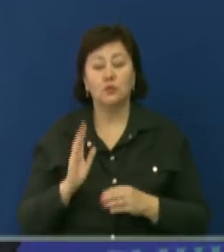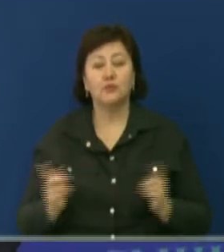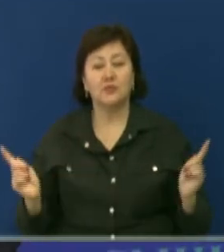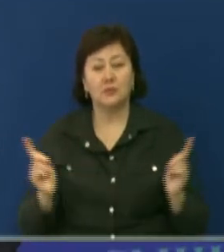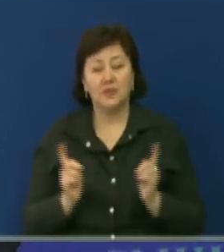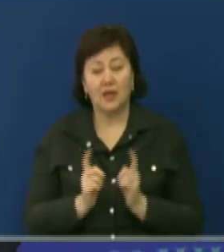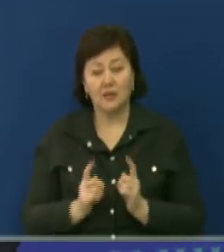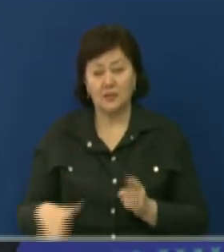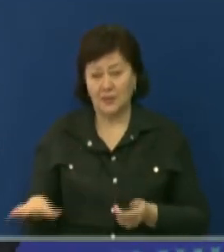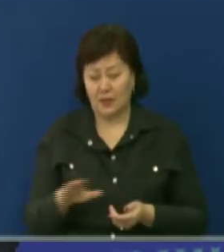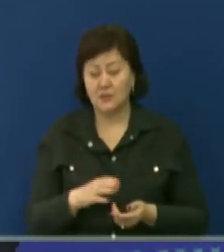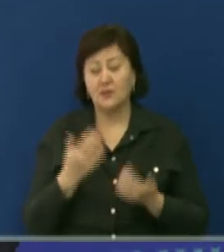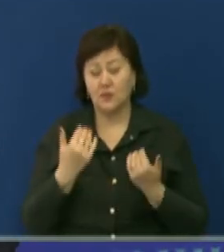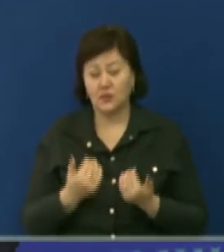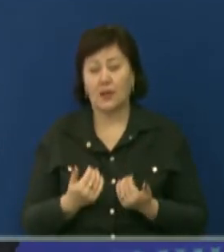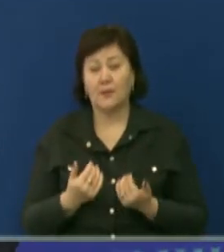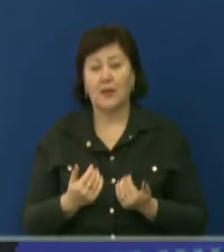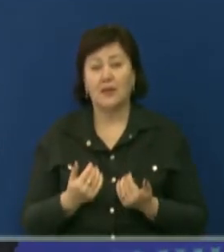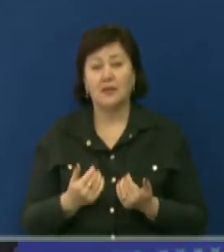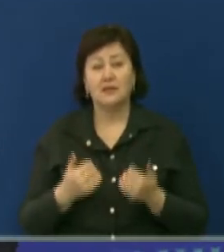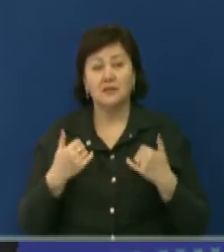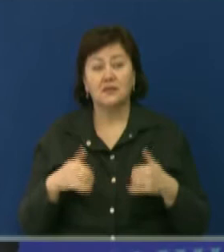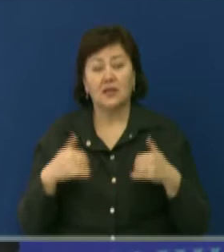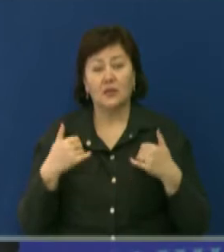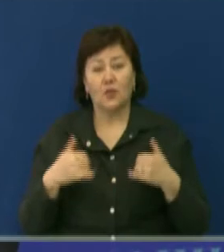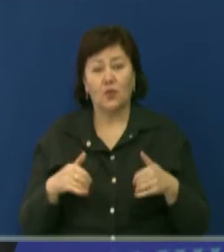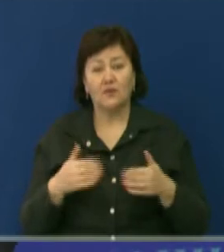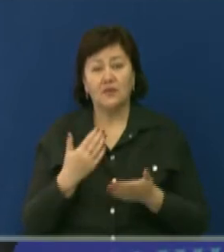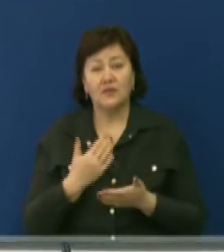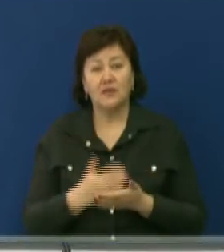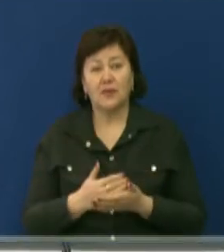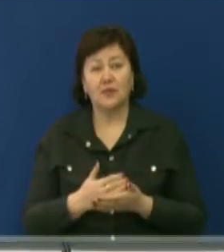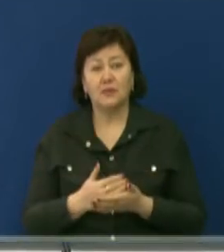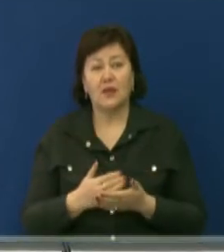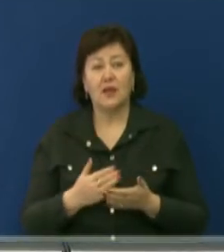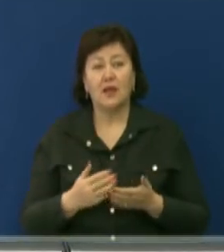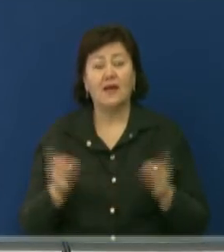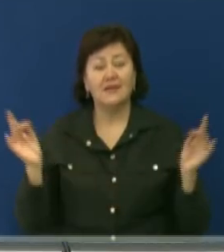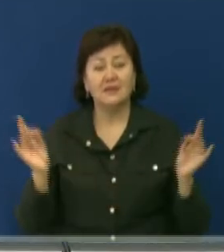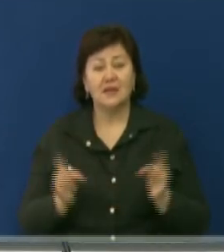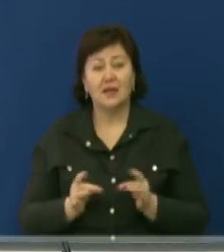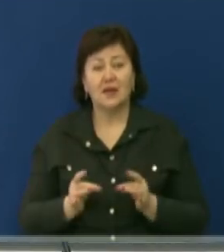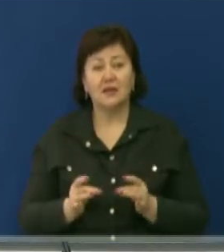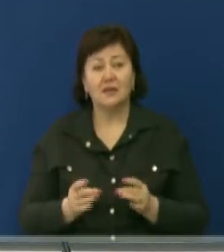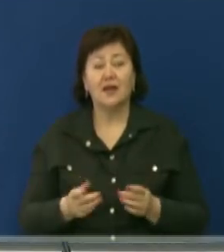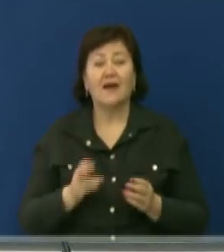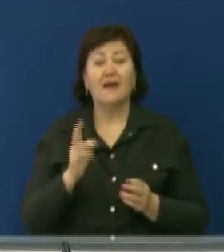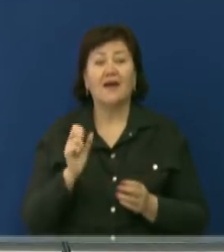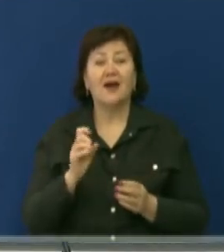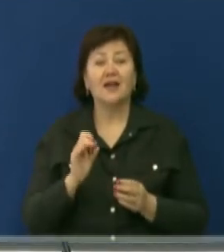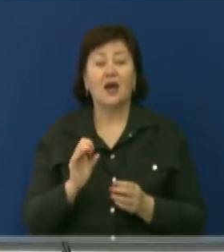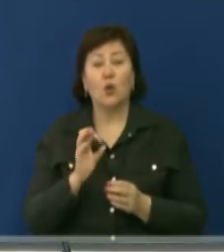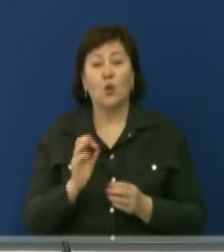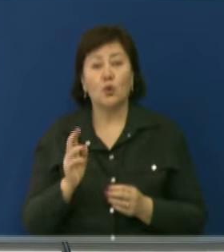үйлері, ойын-сауық орталықтары енді. Ас беріп, жаппай отбасылық іс-шараларды өткізуге де болмайды. Караоке және түнгі